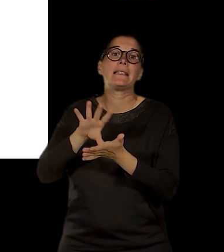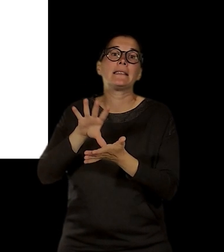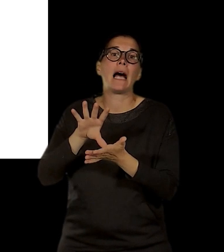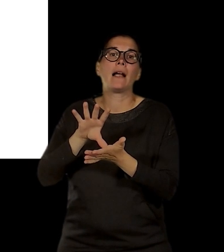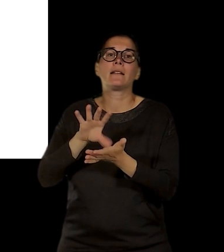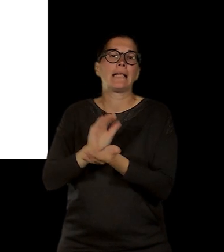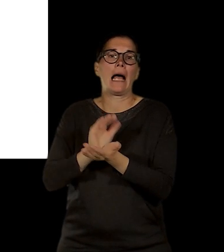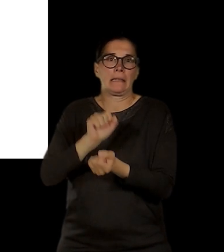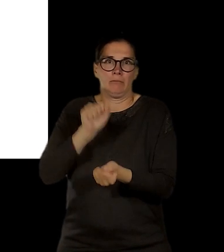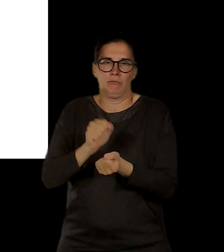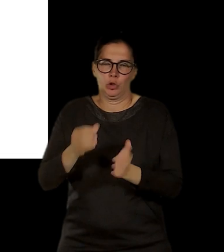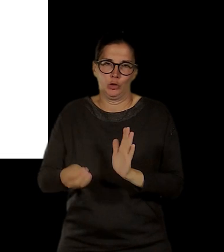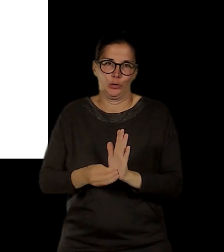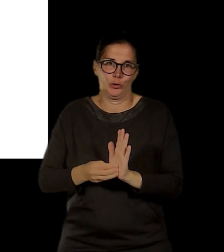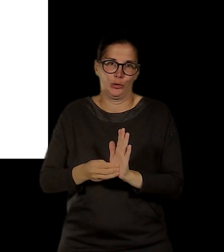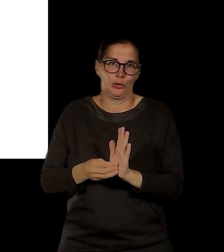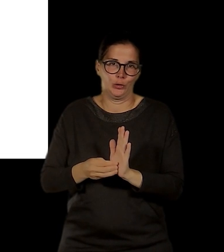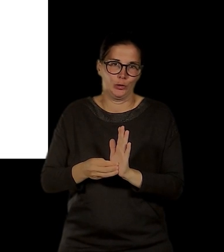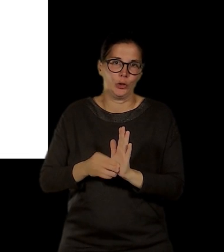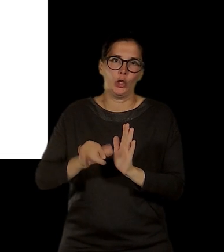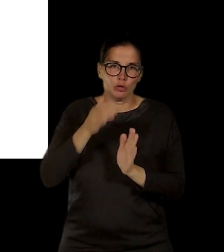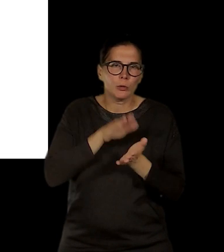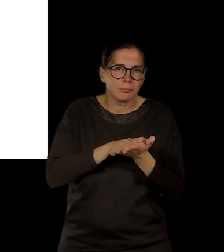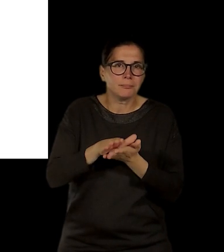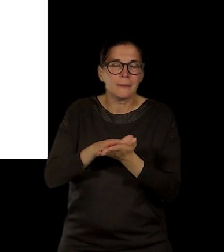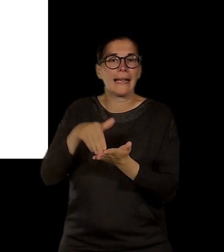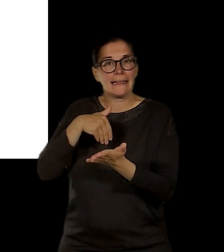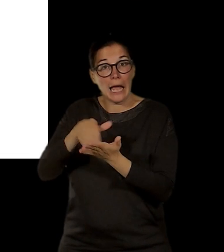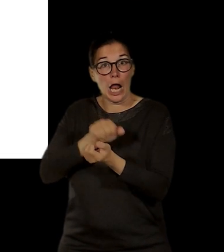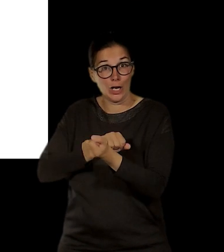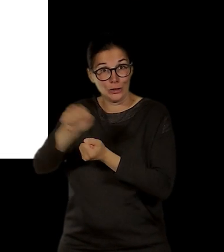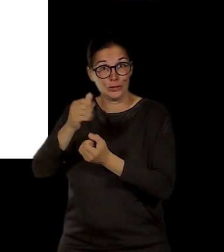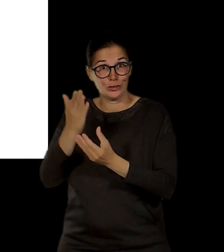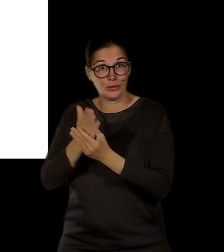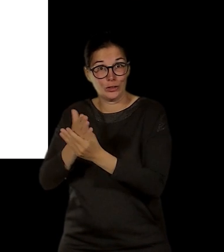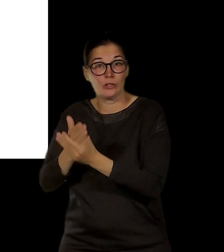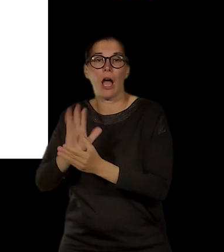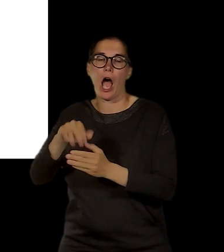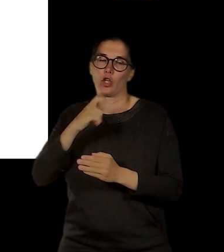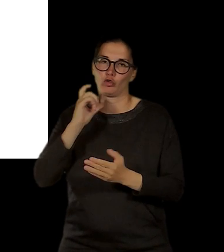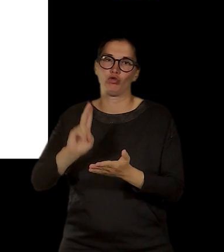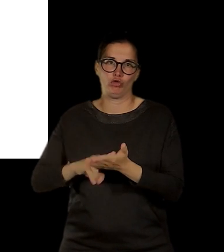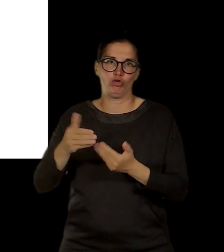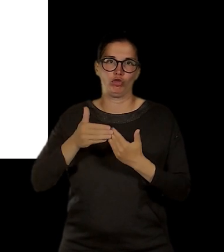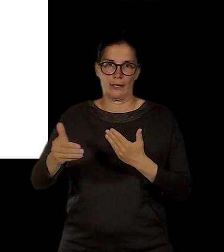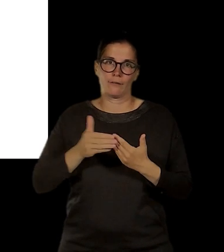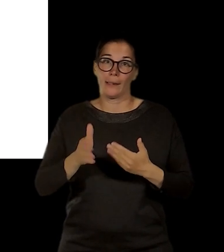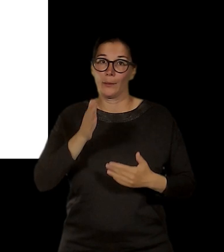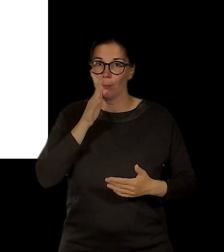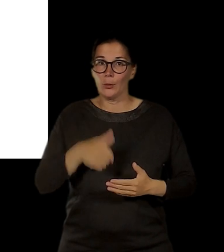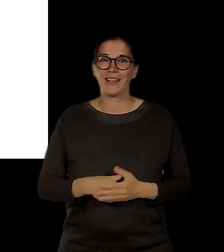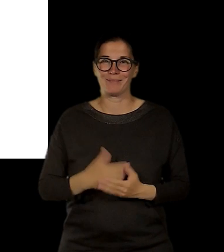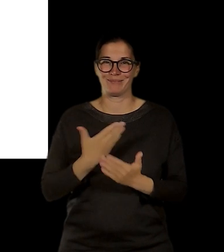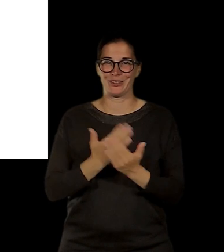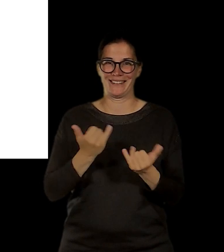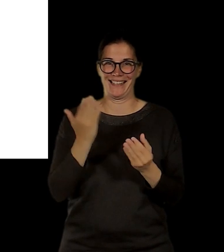ještě některé dodělávky, které budou, další vydání bude v podstatě v průběhu června. A ten manuál vlastně pracuje